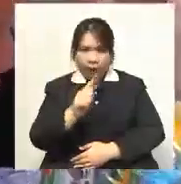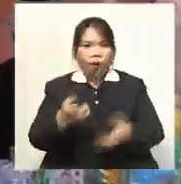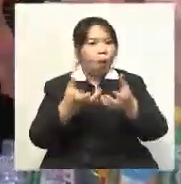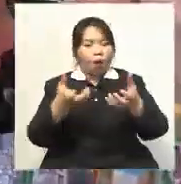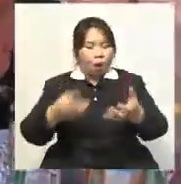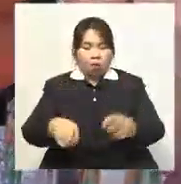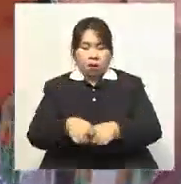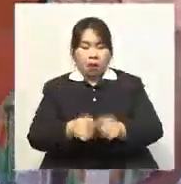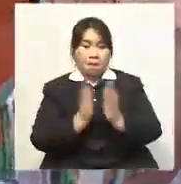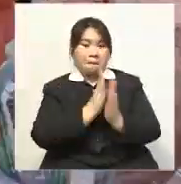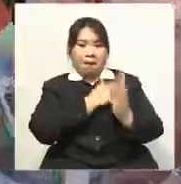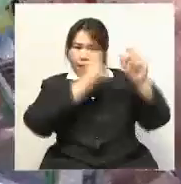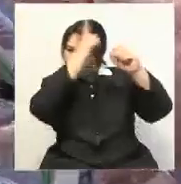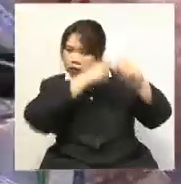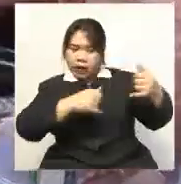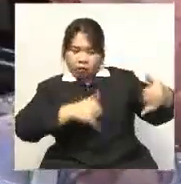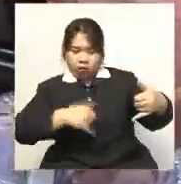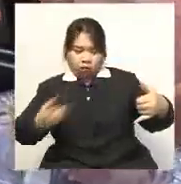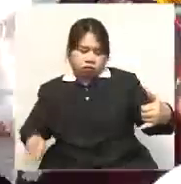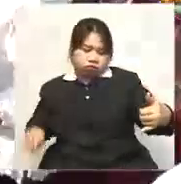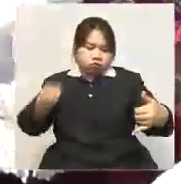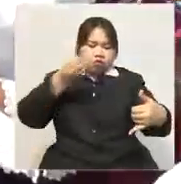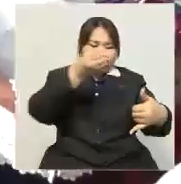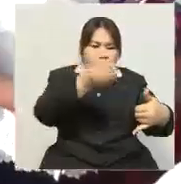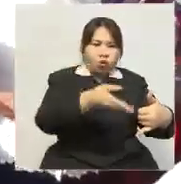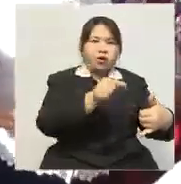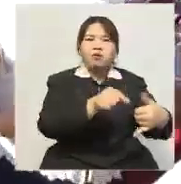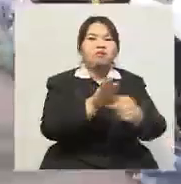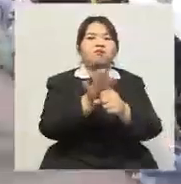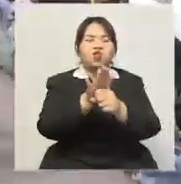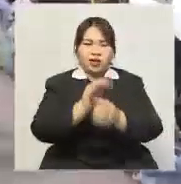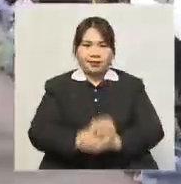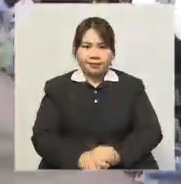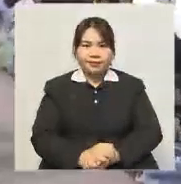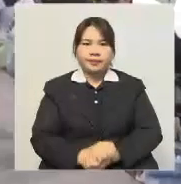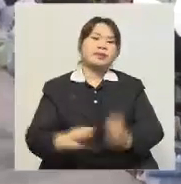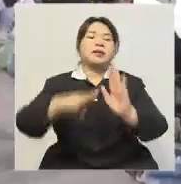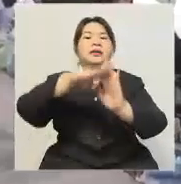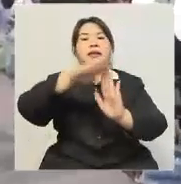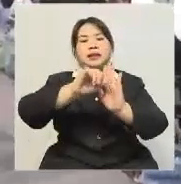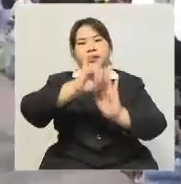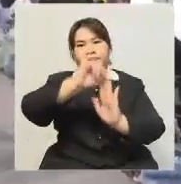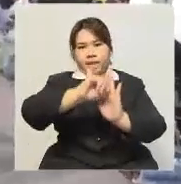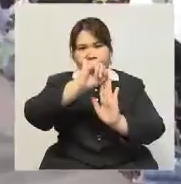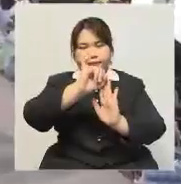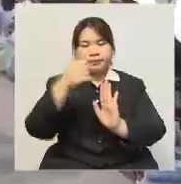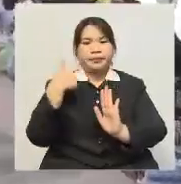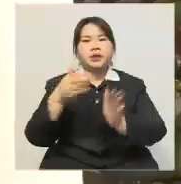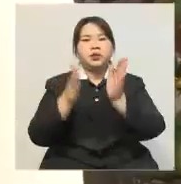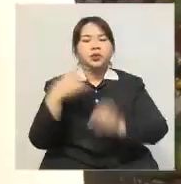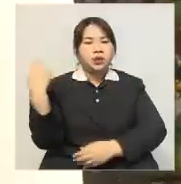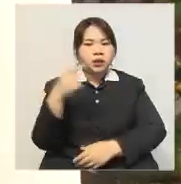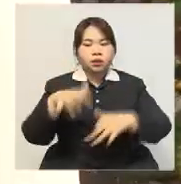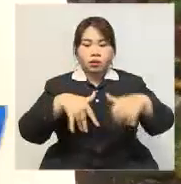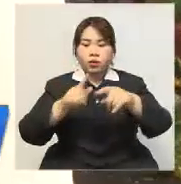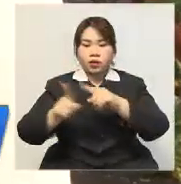ไปนั้นตกลงในบาตรของพระพุทธองค์ได้พอเหมาะพอดีค่ะ ขึ้นไปเหนือกันหน่อยนะครับไปที่จังหวัดเชียงใหม่ครับประชาชนและนักท่องเที่ยวพร้อม